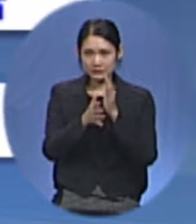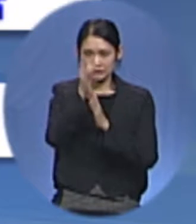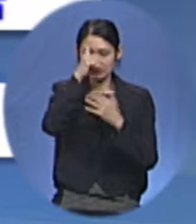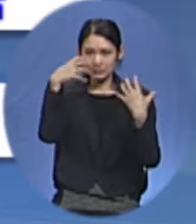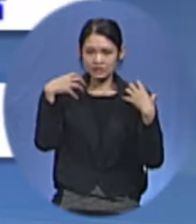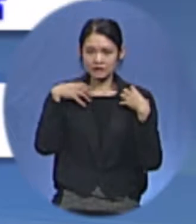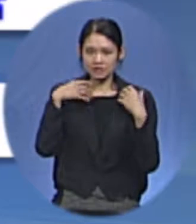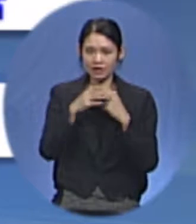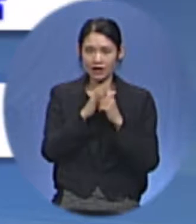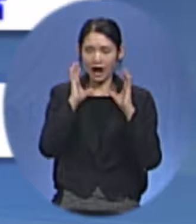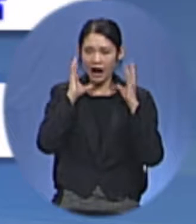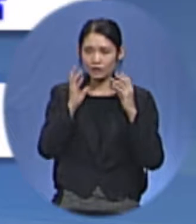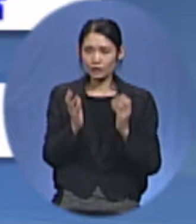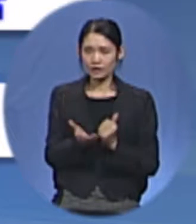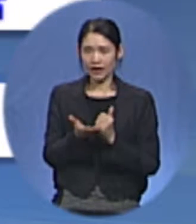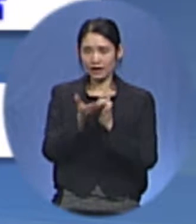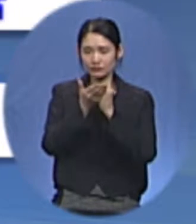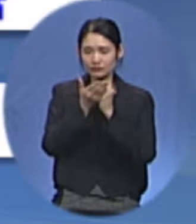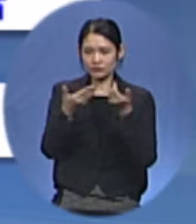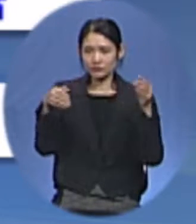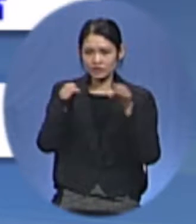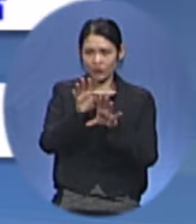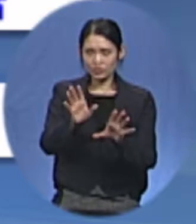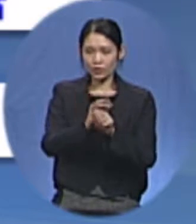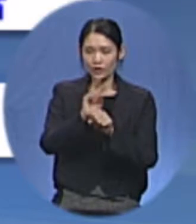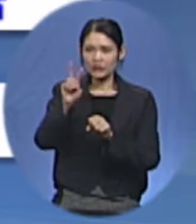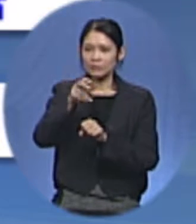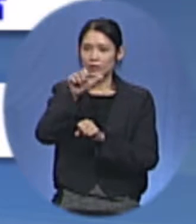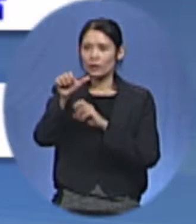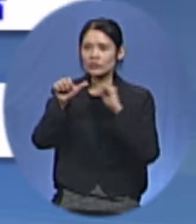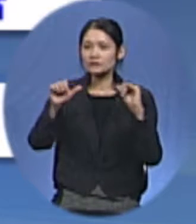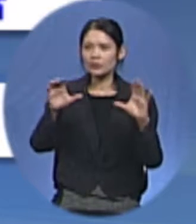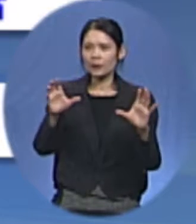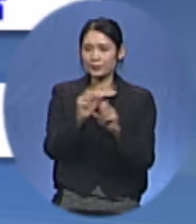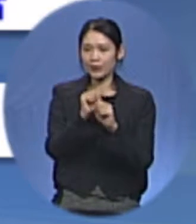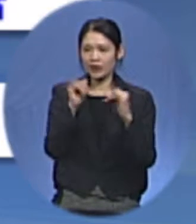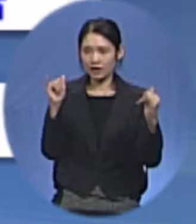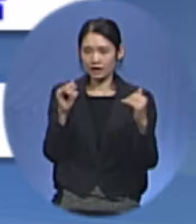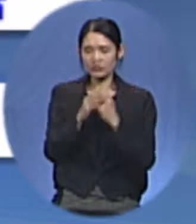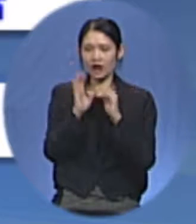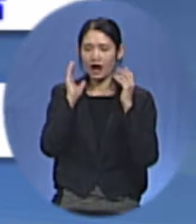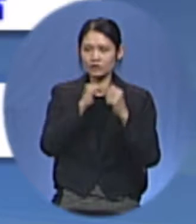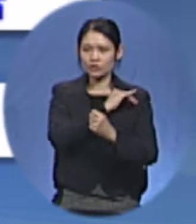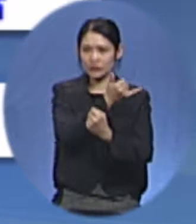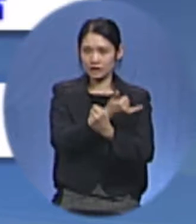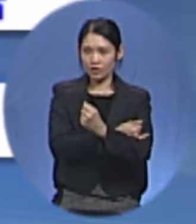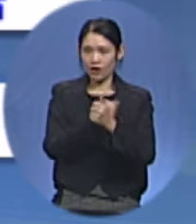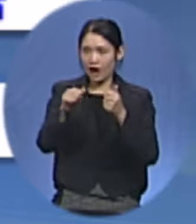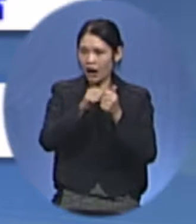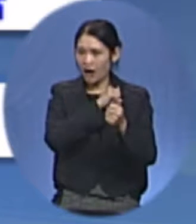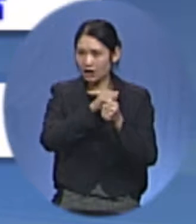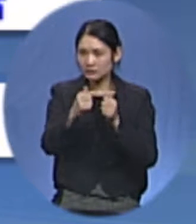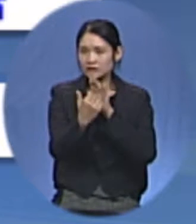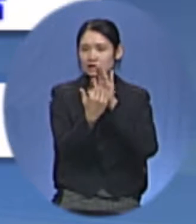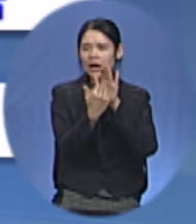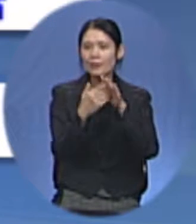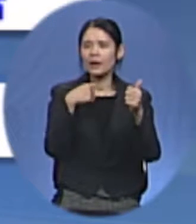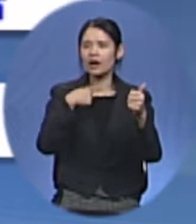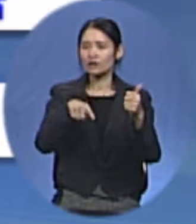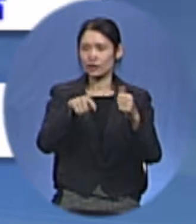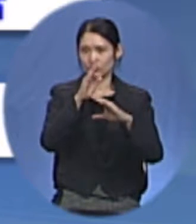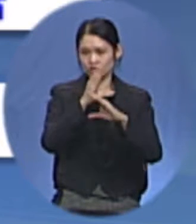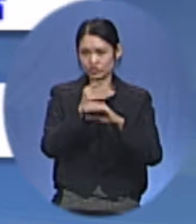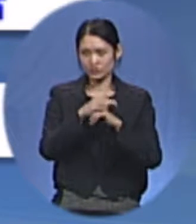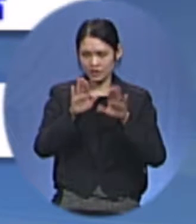관내 아동양육시설 종사자 250여 명을 대상으로 아동인권 및 학대 예방 교육을 진행했습니다.